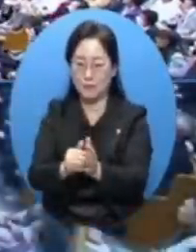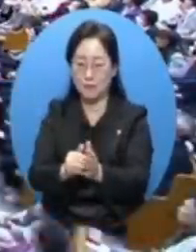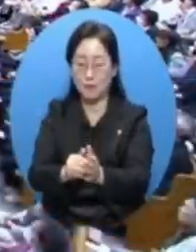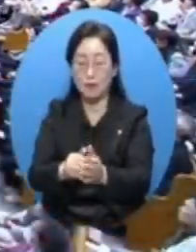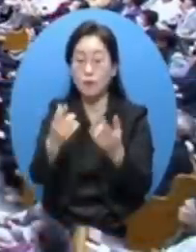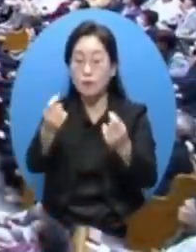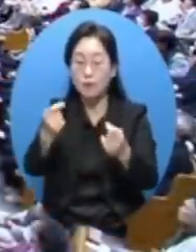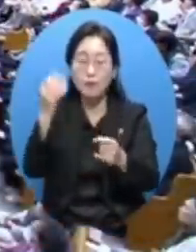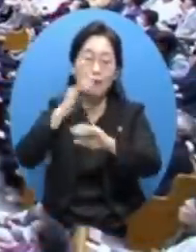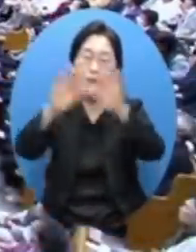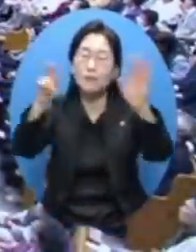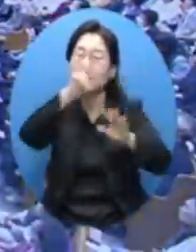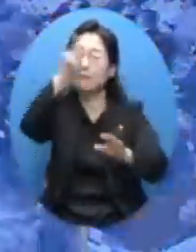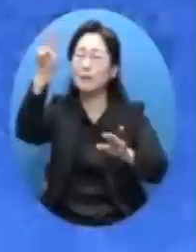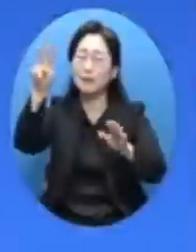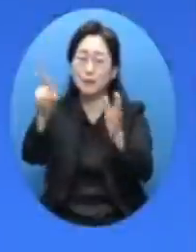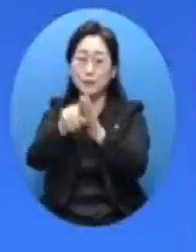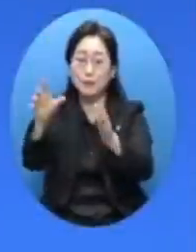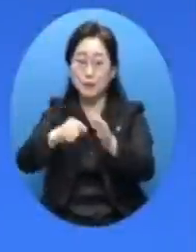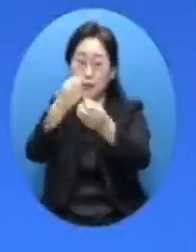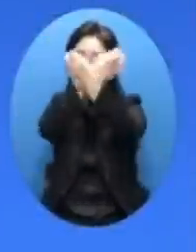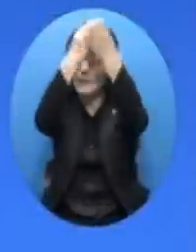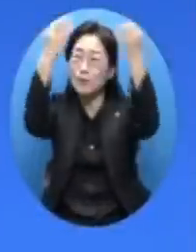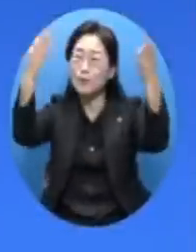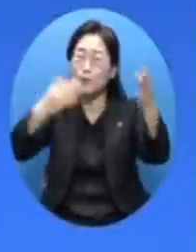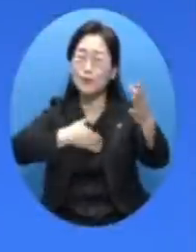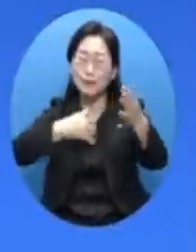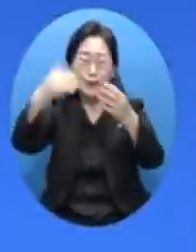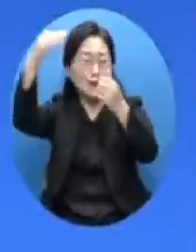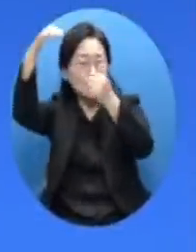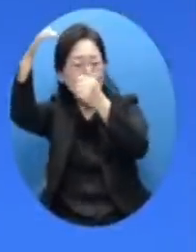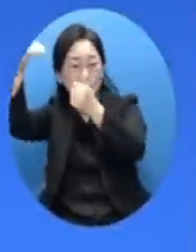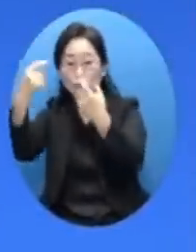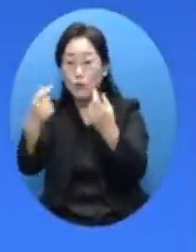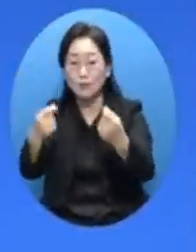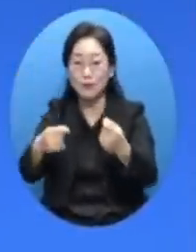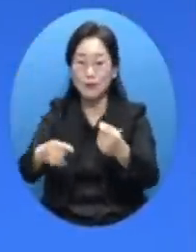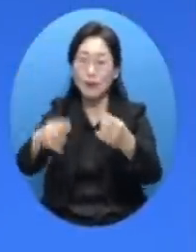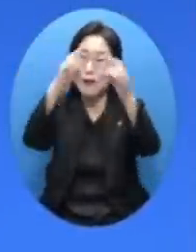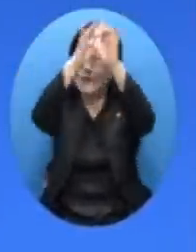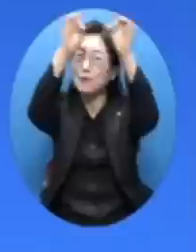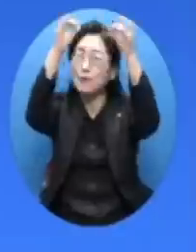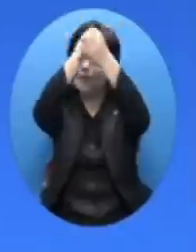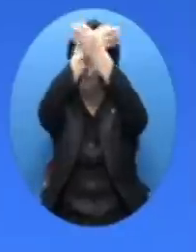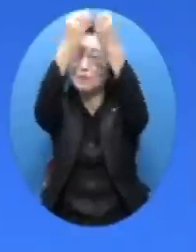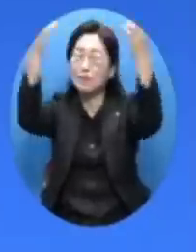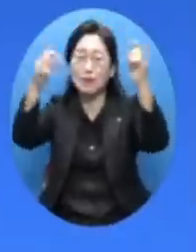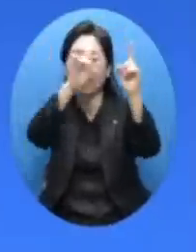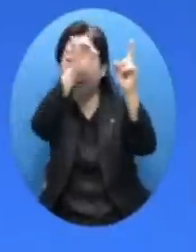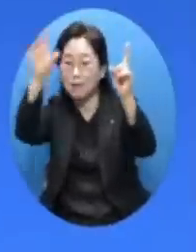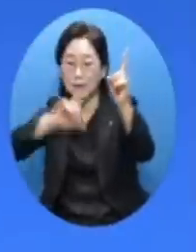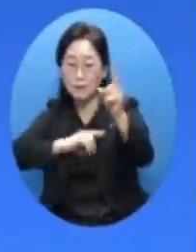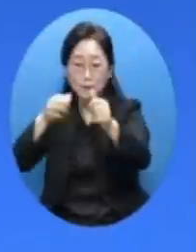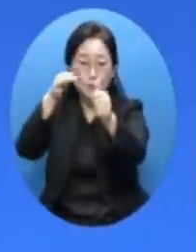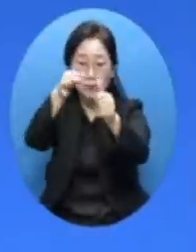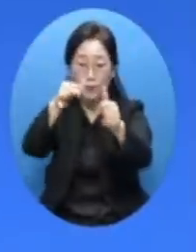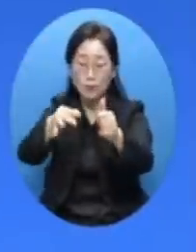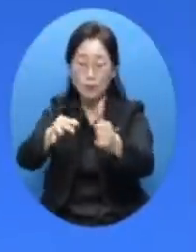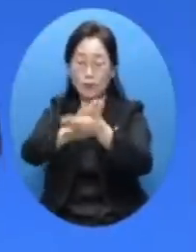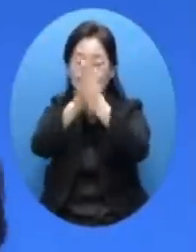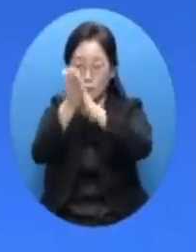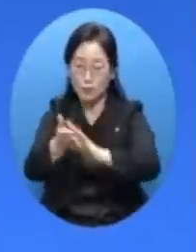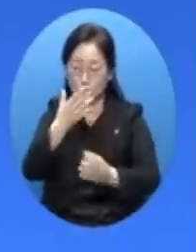바라보고 믿음을 가지고 그 별들이 나를 향해 외치는 것 같은 믿음을 갖고 별들 하나하나의 이름을 지을 때 그것이 여러분의 축복으로 바뀌어야 될